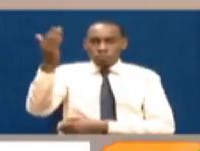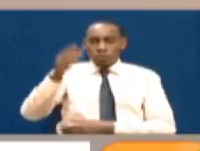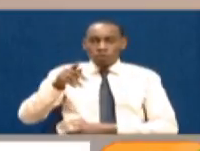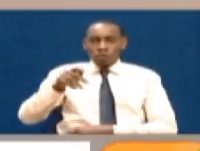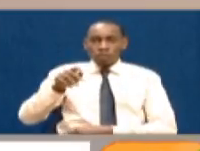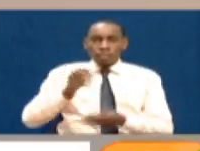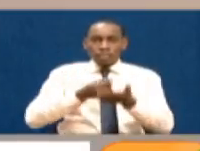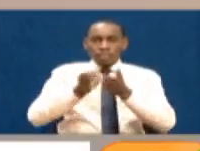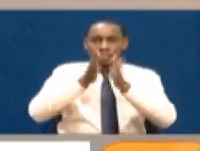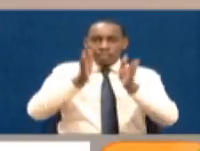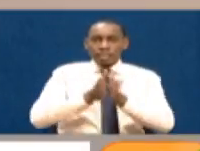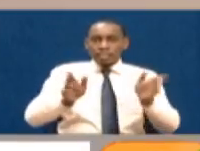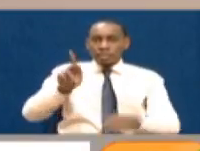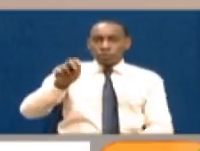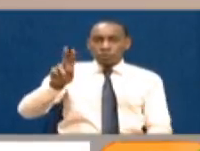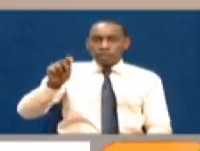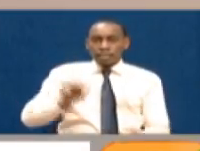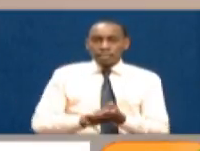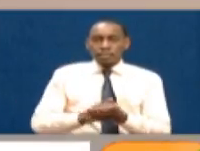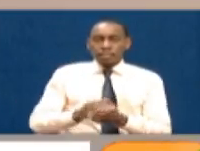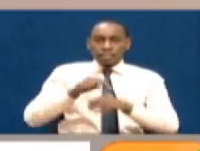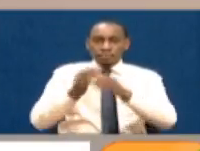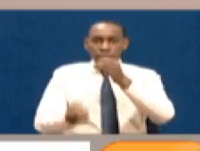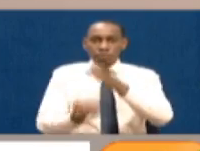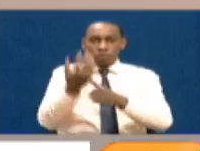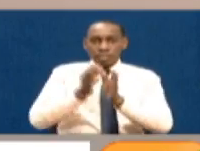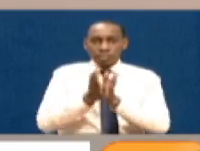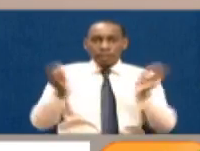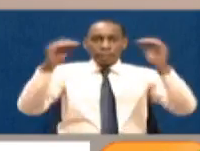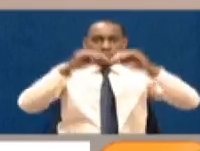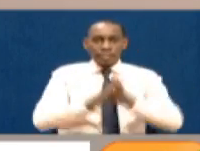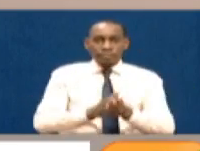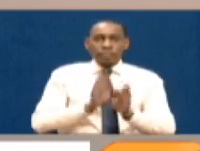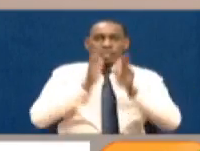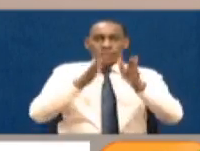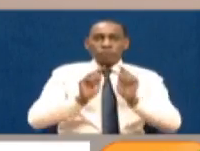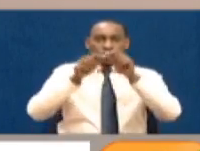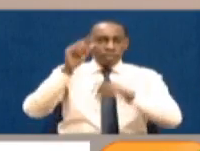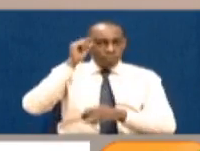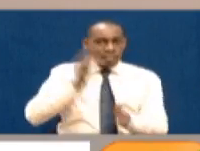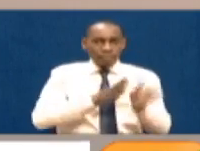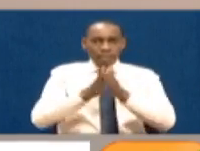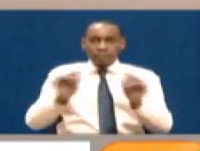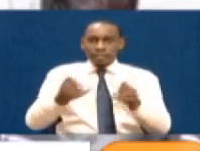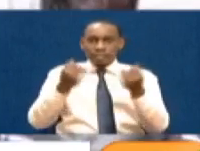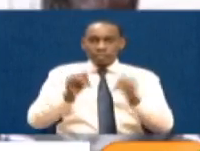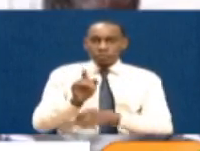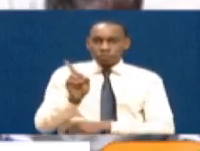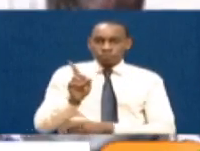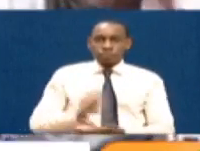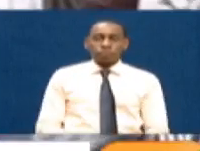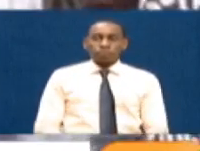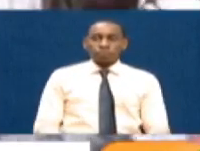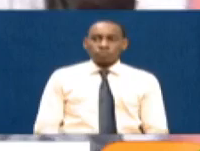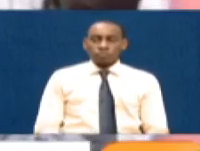wa KNUT Wilson Sossion Jumatatu wakati wa ufunguzi. Francis Mtalaki yuko Mombasa na yeye hapa taarifa yake.